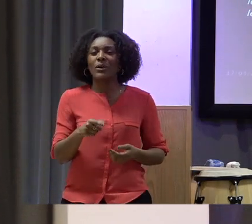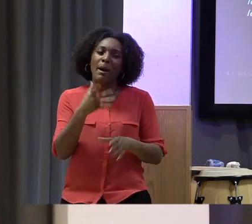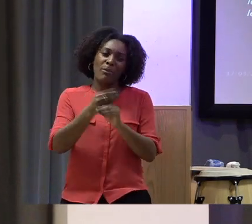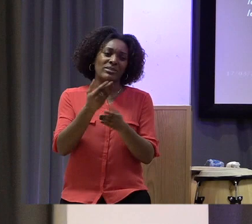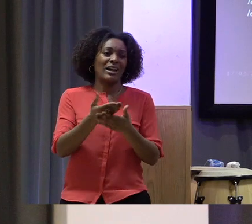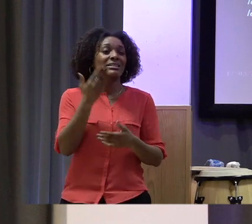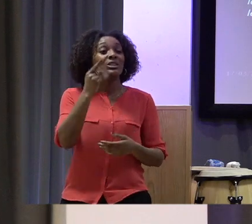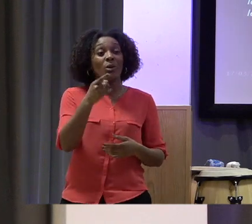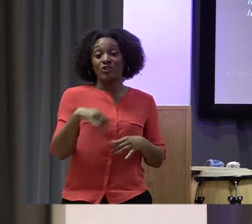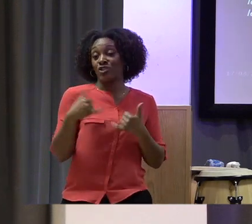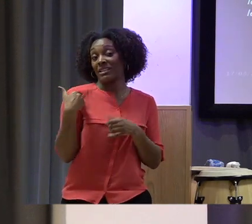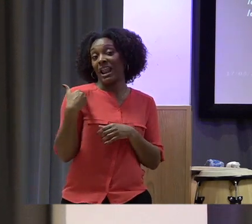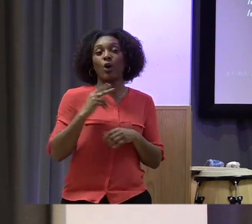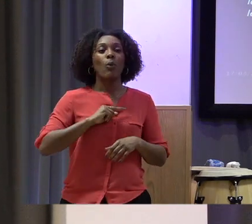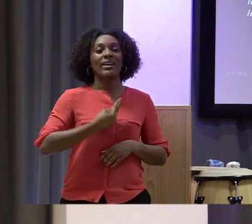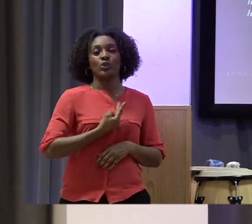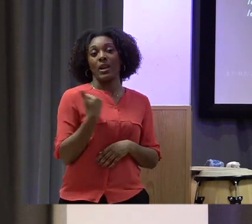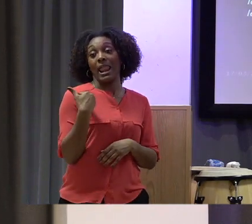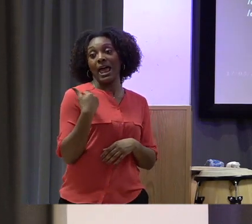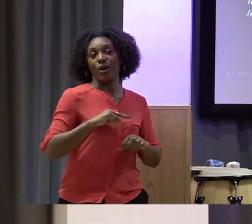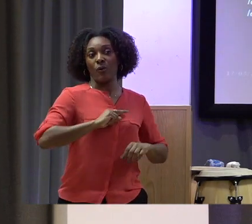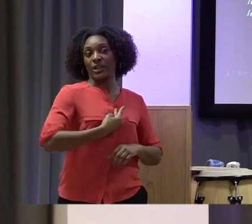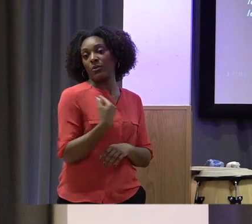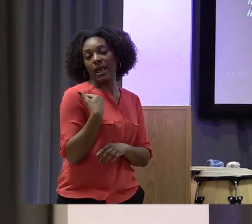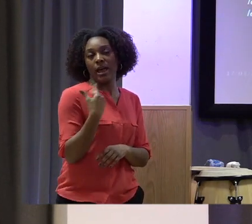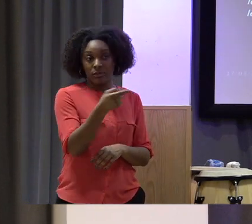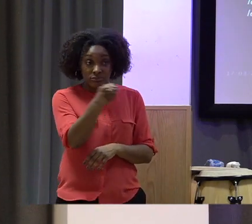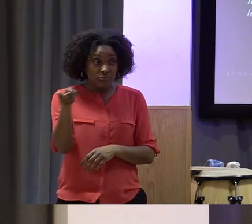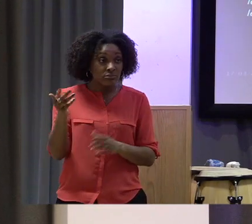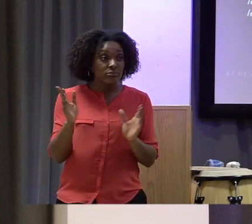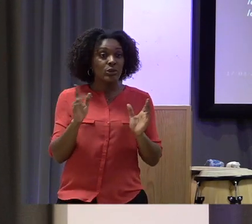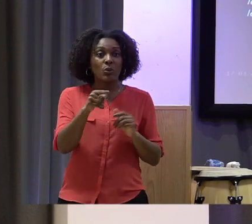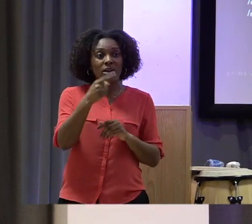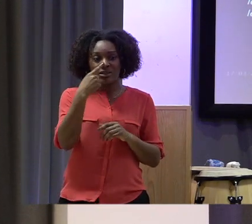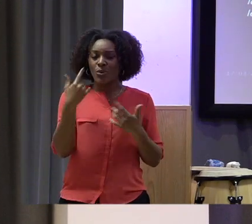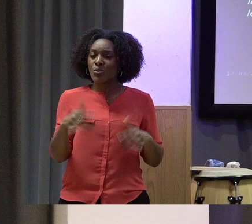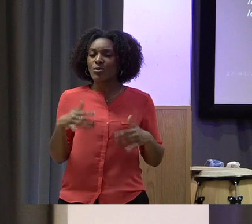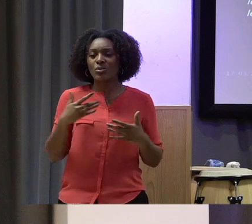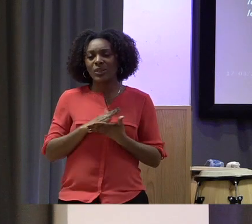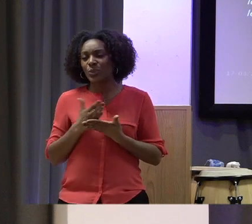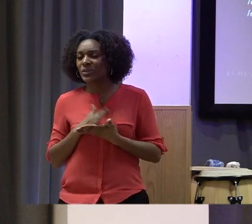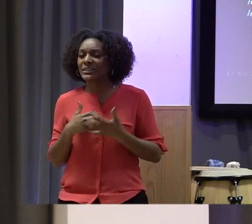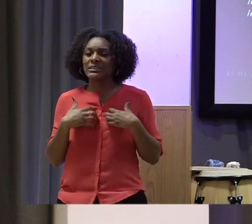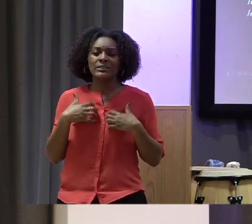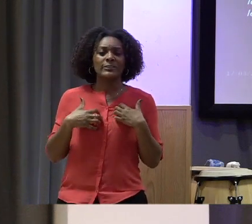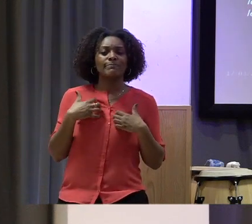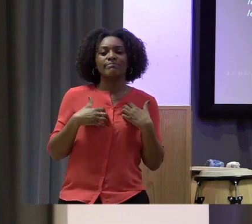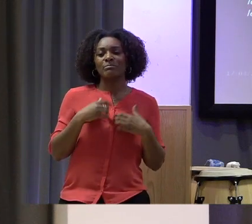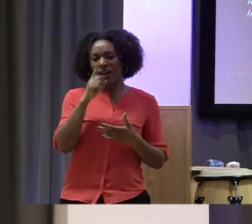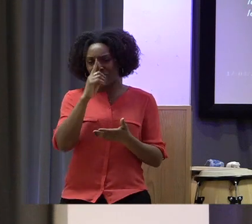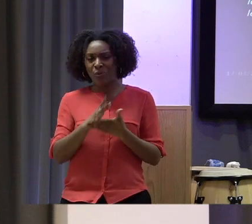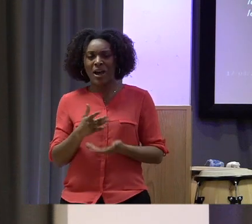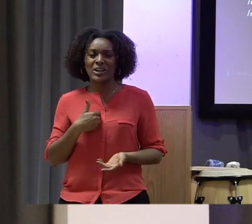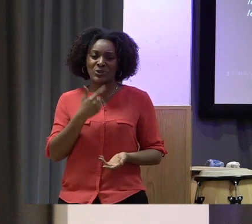jeune converti et depuis quelque temps, vous vivez un grand moment de doute au sujet de votre